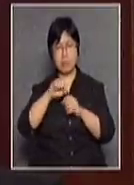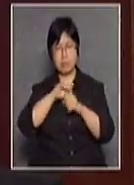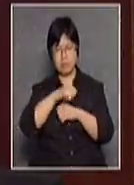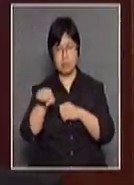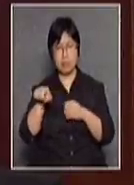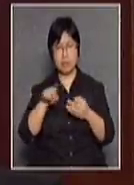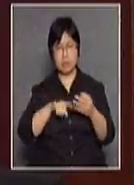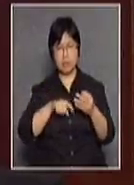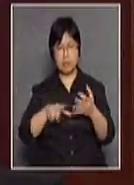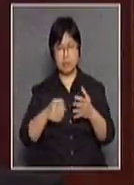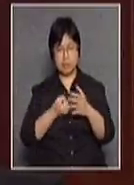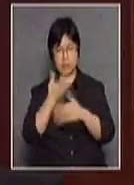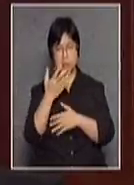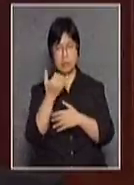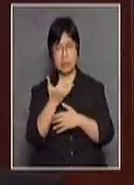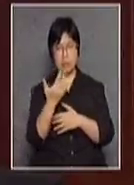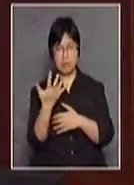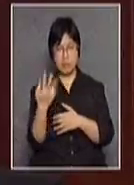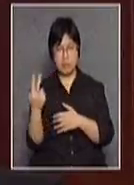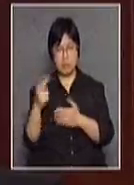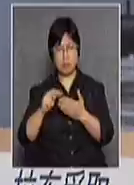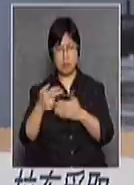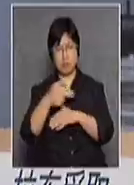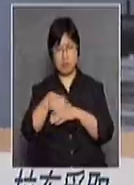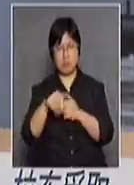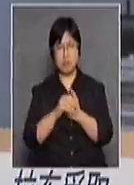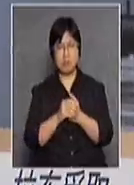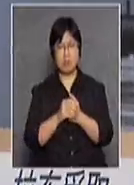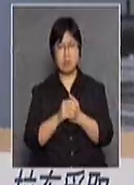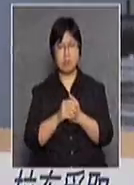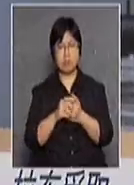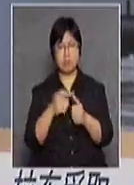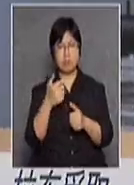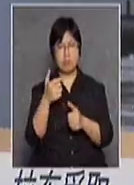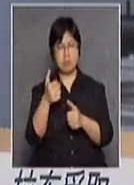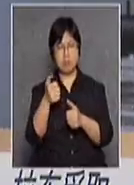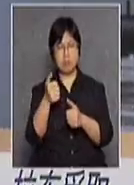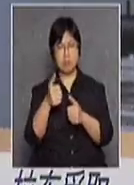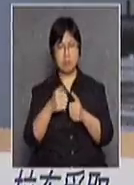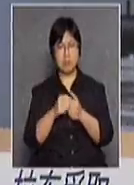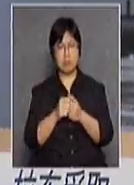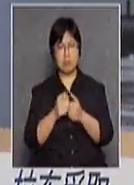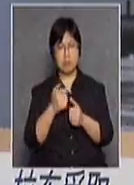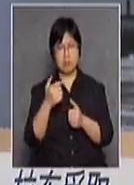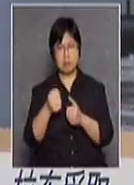議員，現在請你動議第六百五十二項修正案。 多謝主席，我